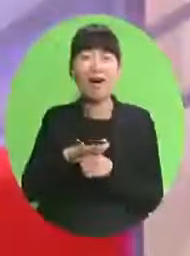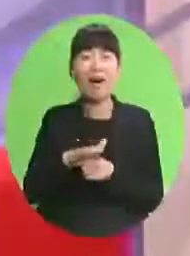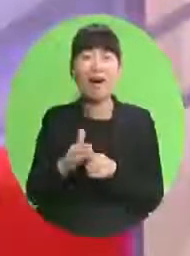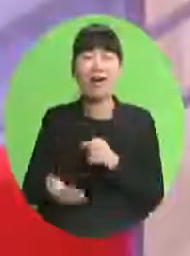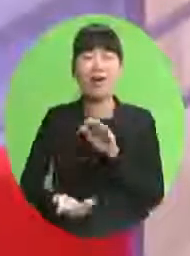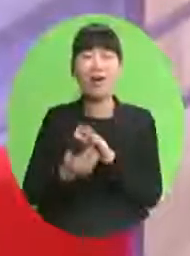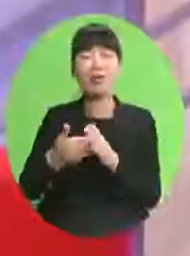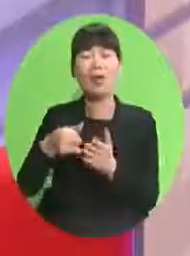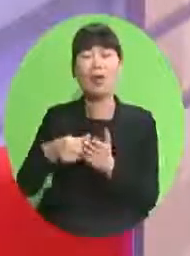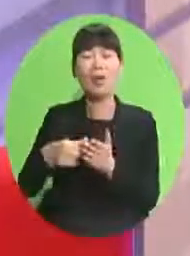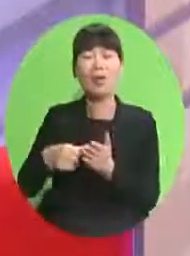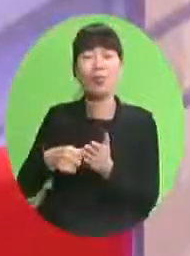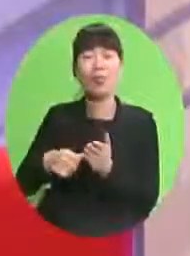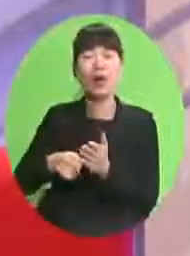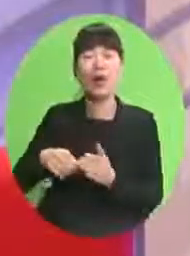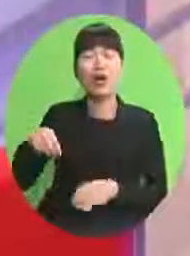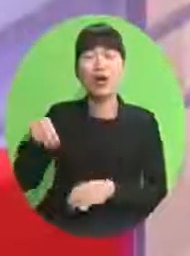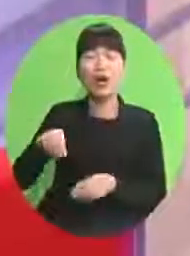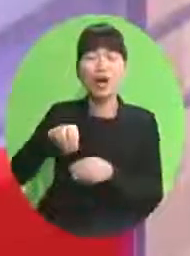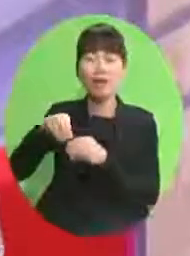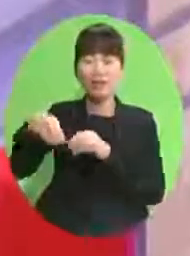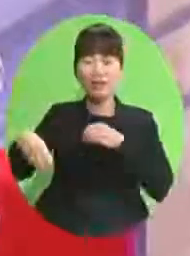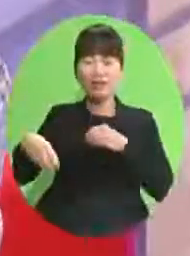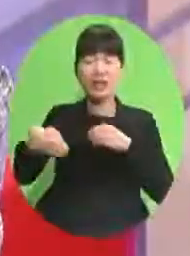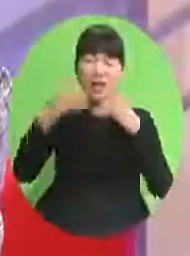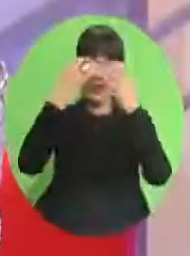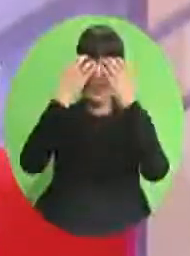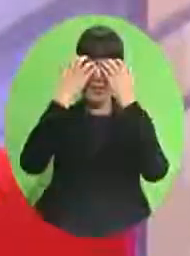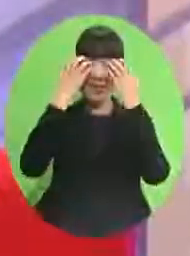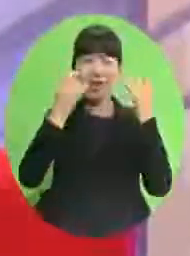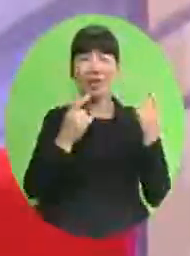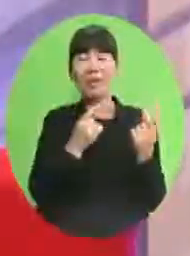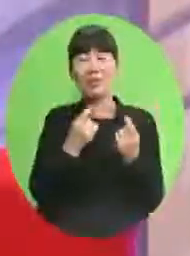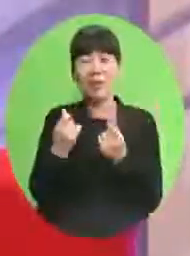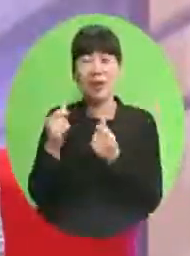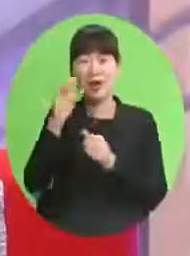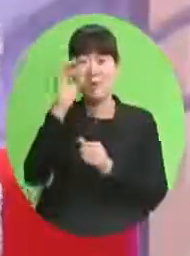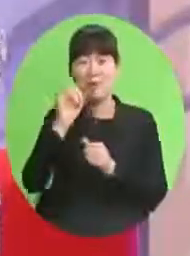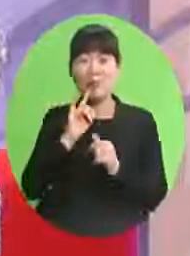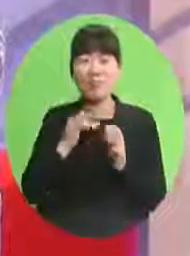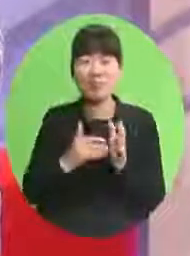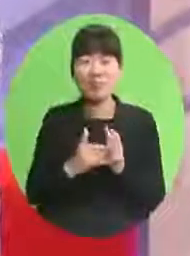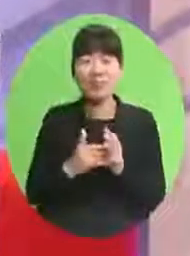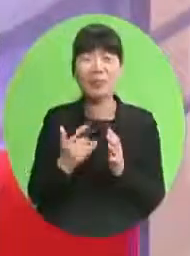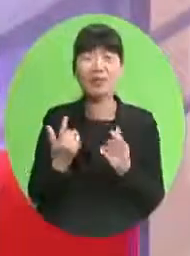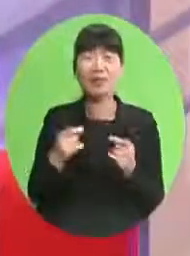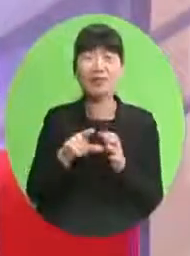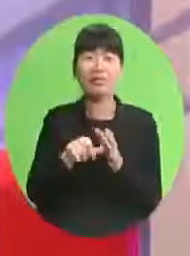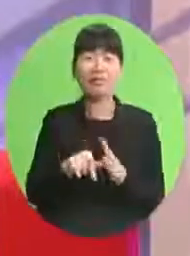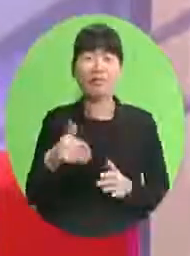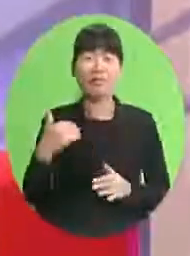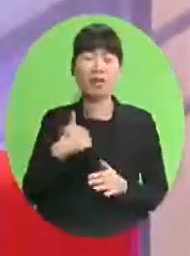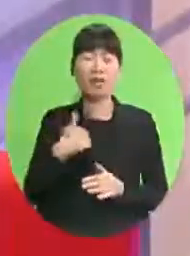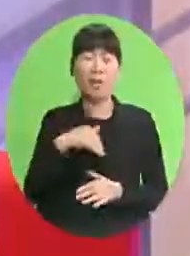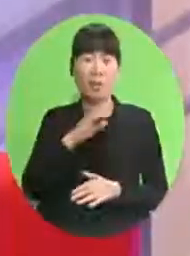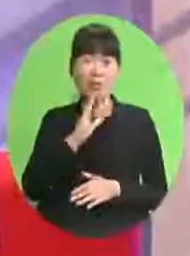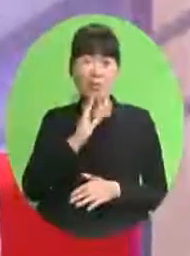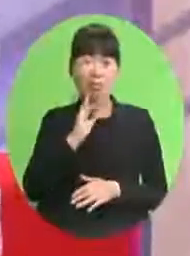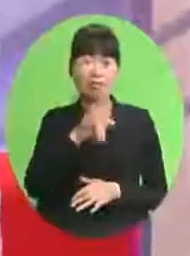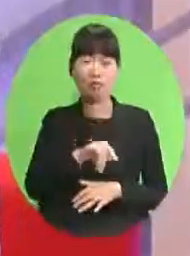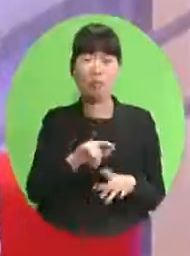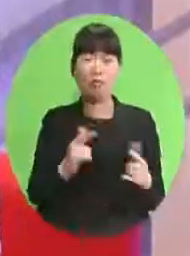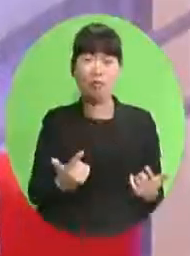명품 가방이 찢겨졌을 때 고통과 거의 비슷하다라고 볼 수가 있는 거죠. 이럴 때는 자기도 그래 뭔가